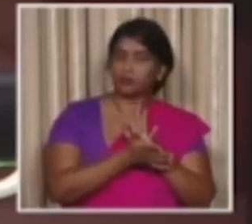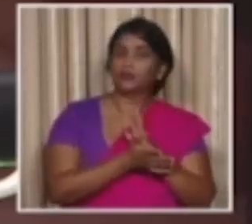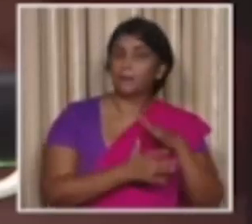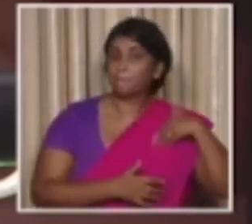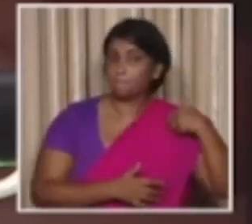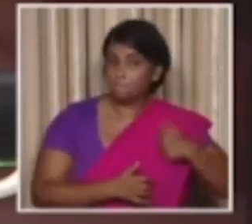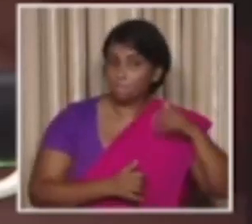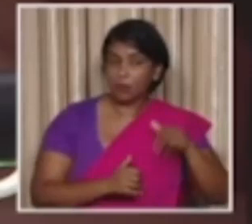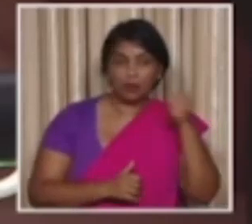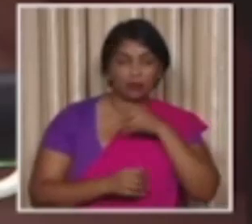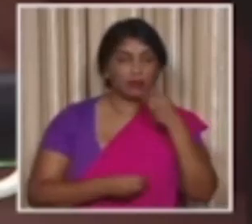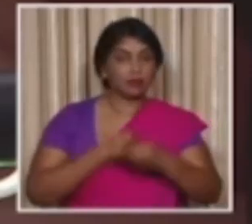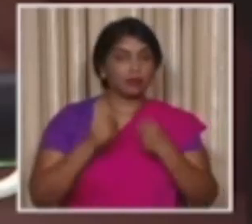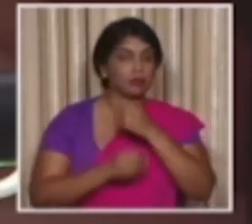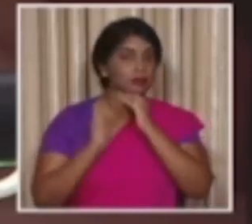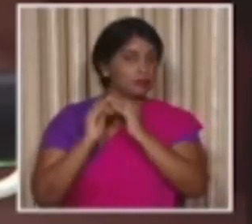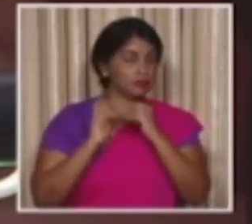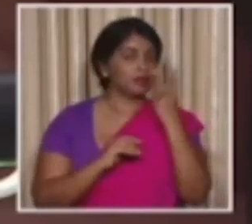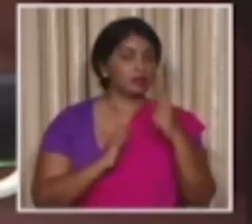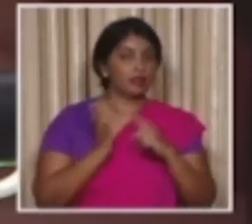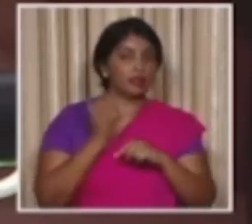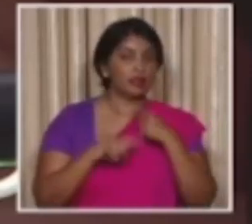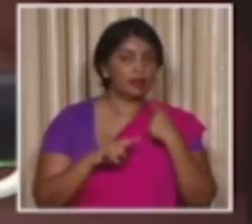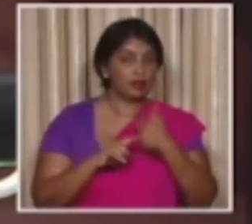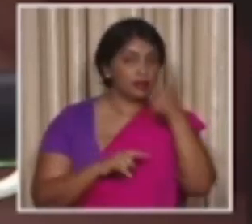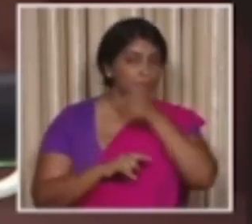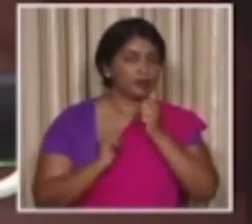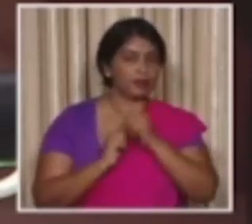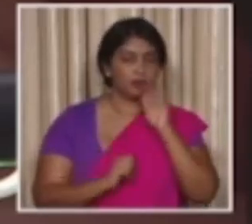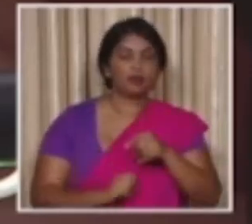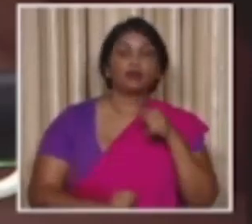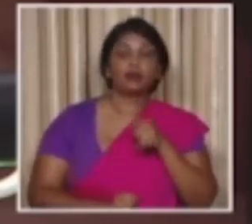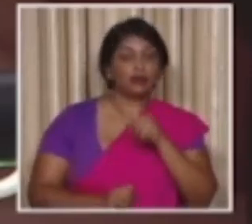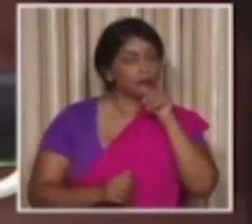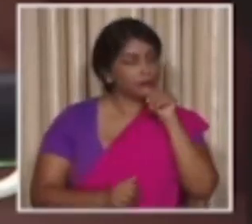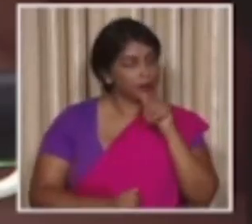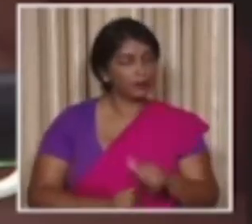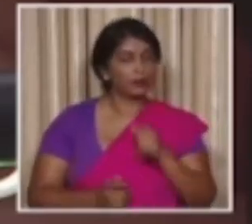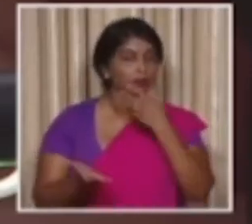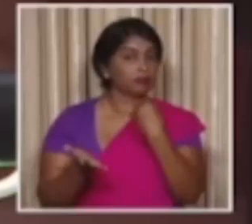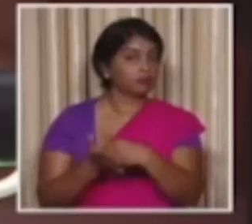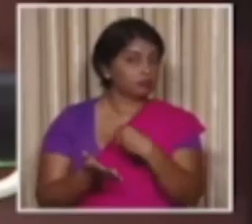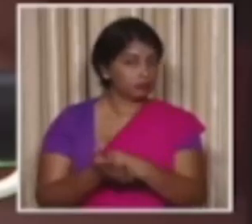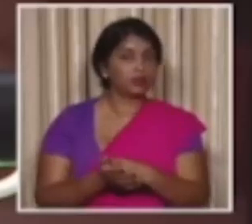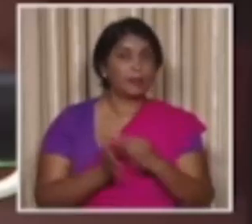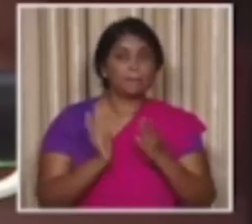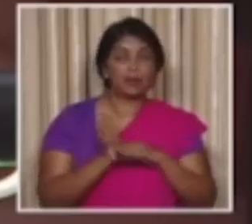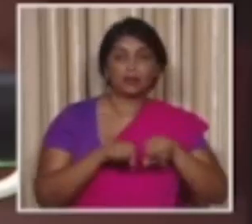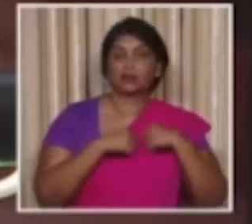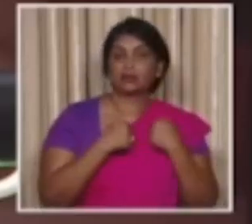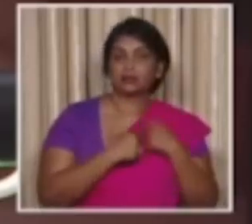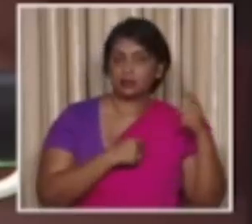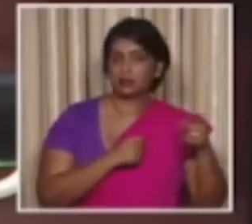ප්‍රධාන වශයෙන් අපේ ආරක්කු සමාගම් දෙකක් විසින් බදු වංචාවේ යෙදෙනවා. ඒට නිසි රැකවරණයක් දෙන්න මෙම මැඩ්‍රාස් සිකුරු